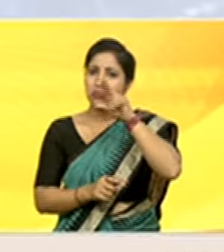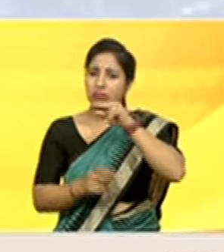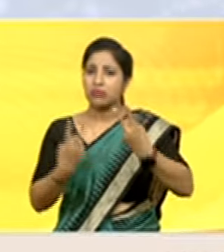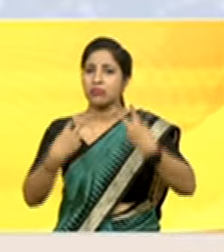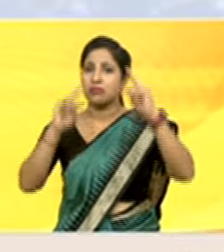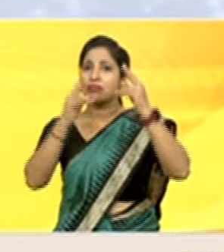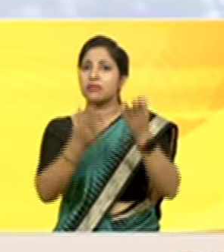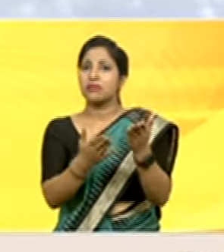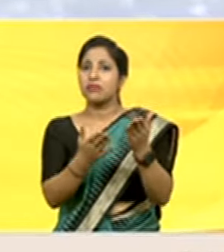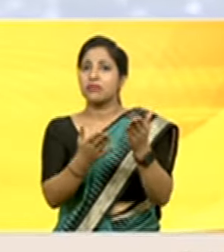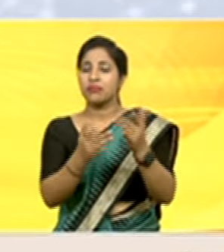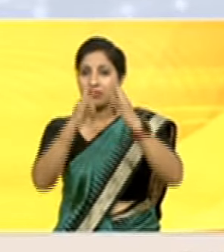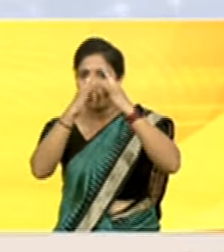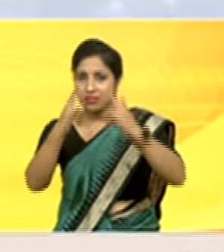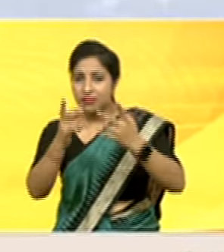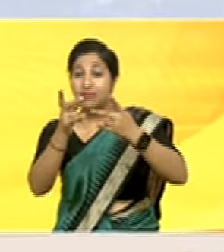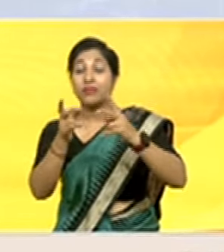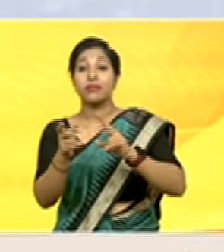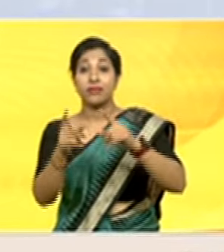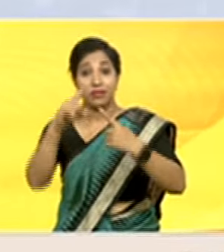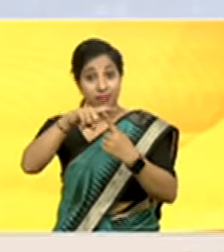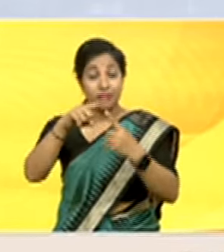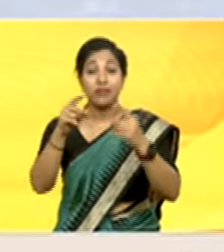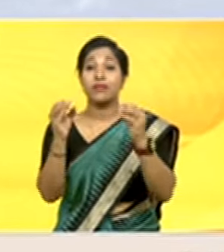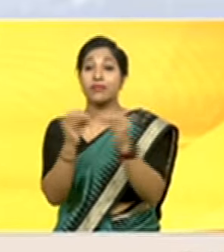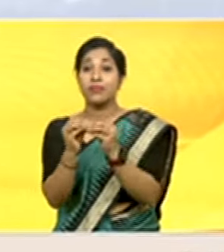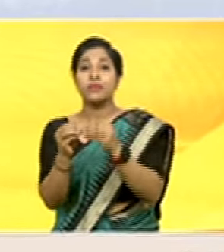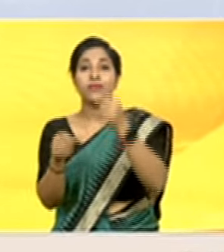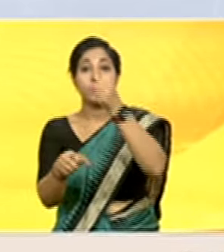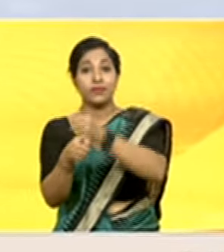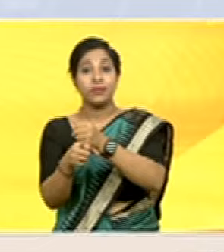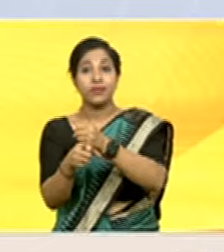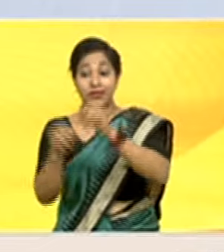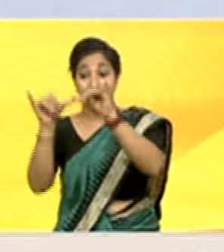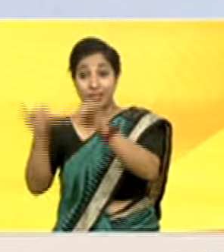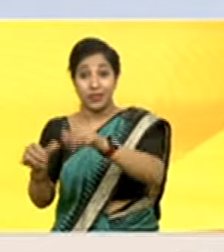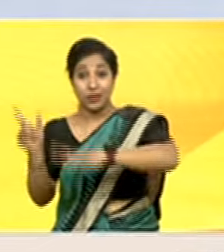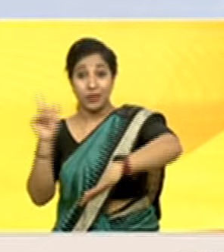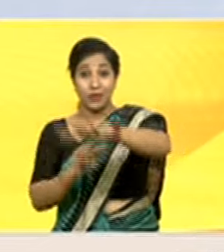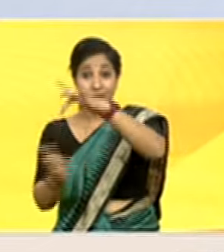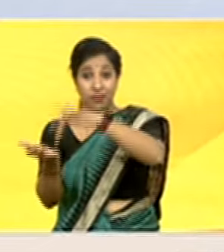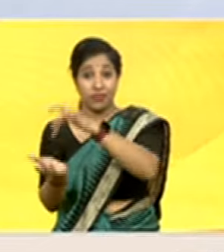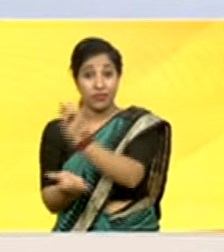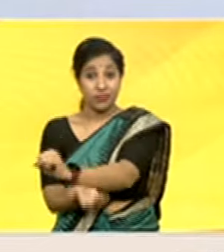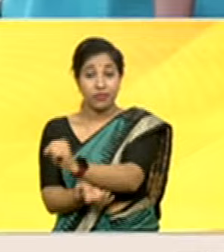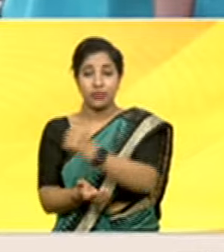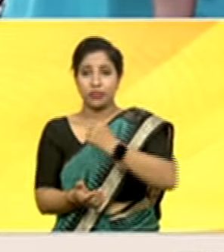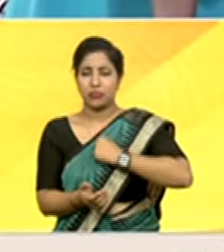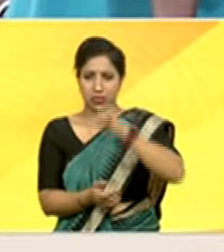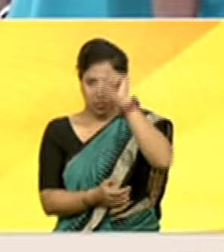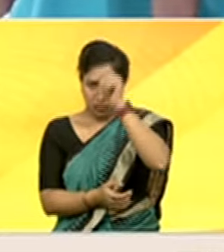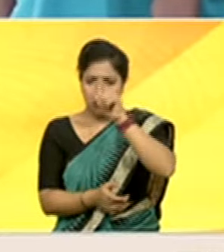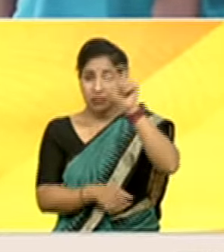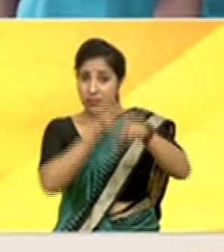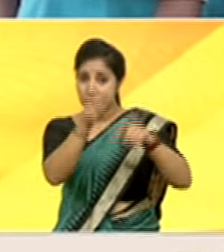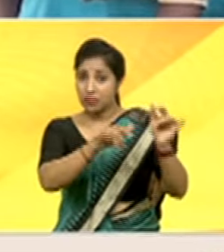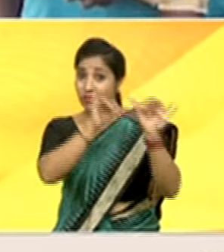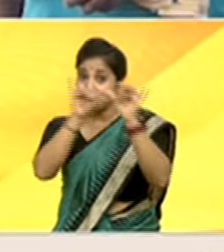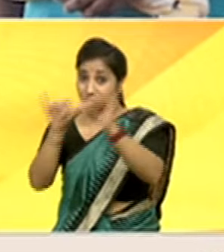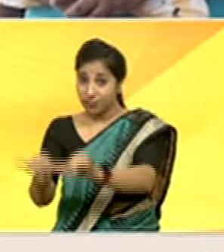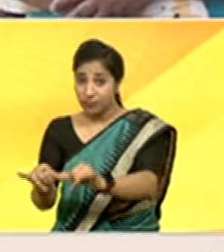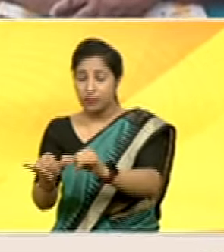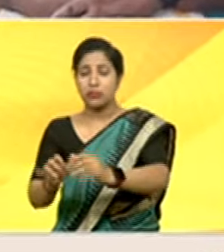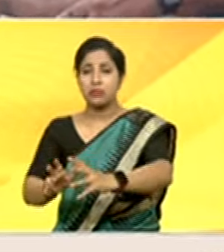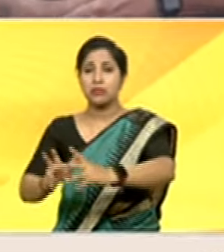सेंट विंसेंट एंड ग्रिनाडिस में रहने वाले हमारे भारतिय मुल्क के भाई बहनों के